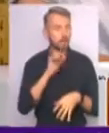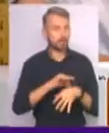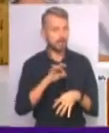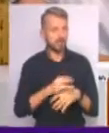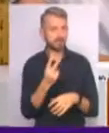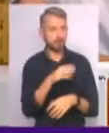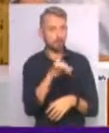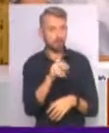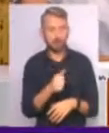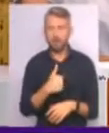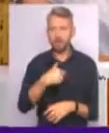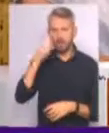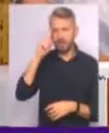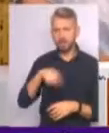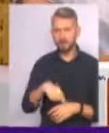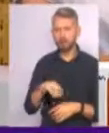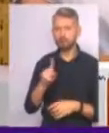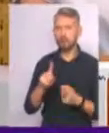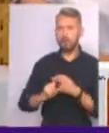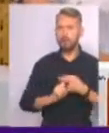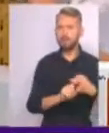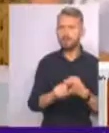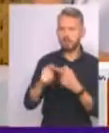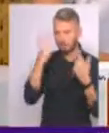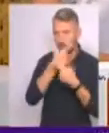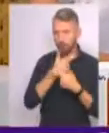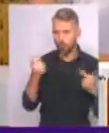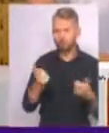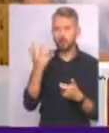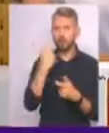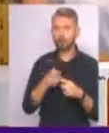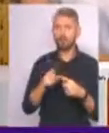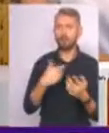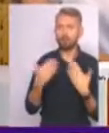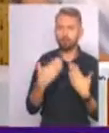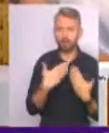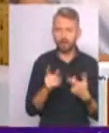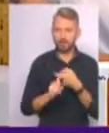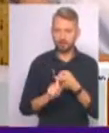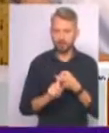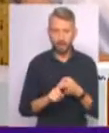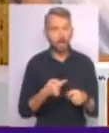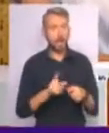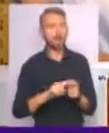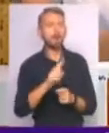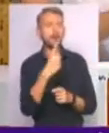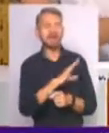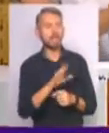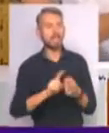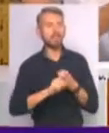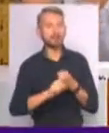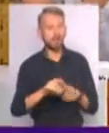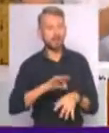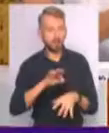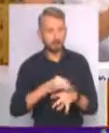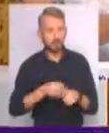типу. Я, наскільки я знаю, то епідемія оголошується, коли це стосується так. Це перше неінфекційне заболівання, по якому